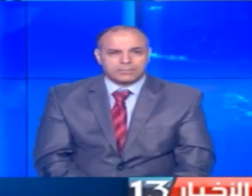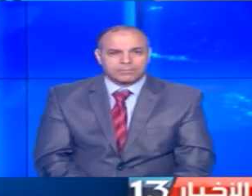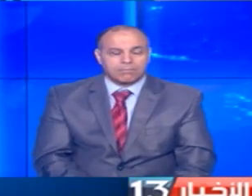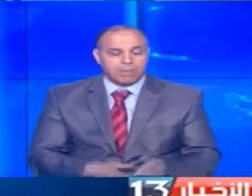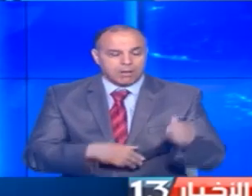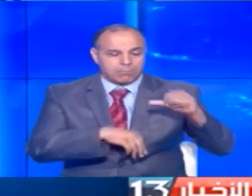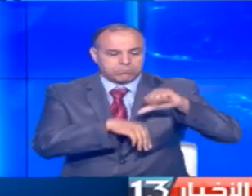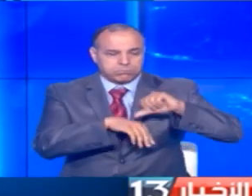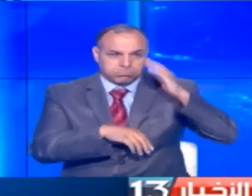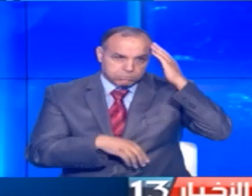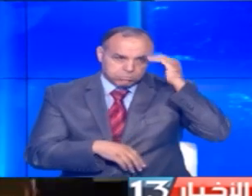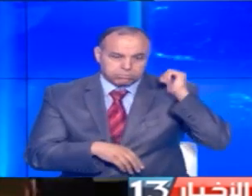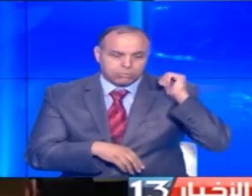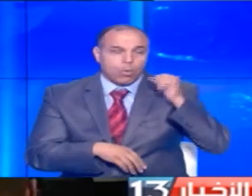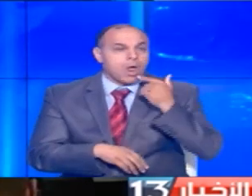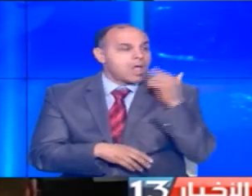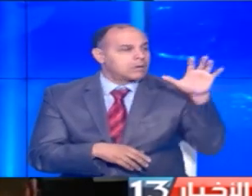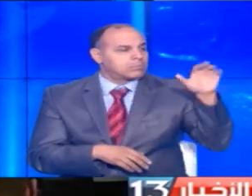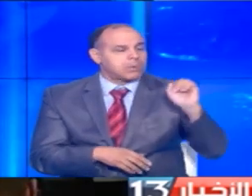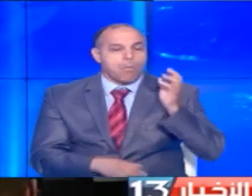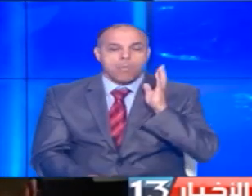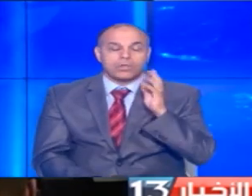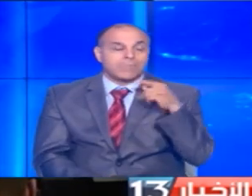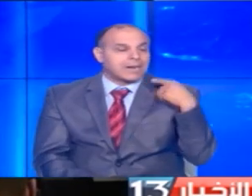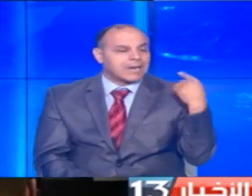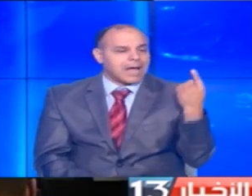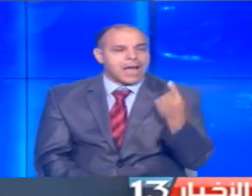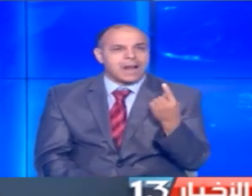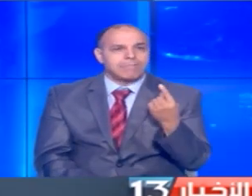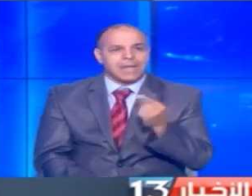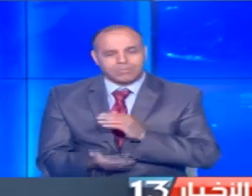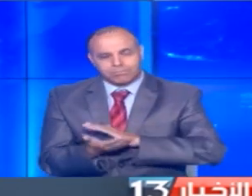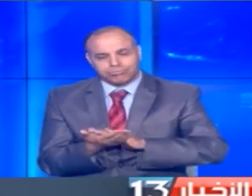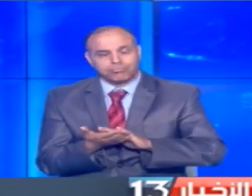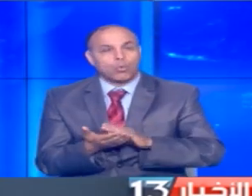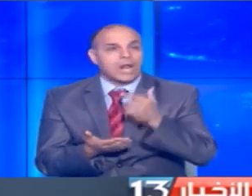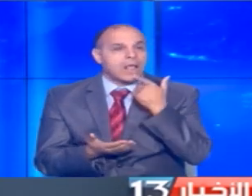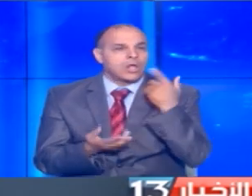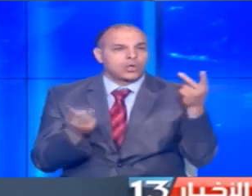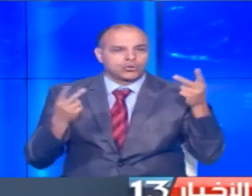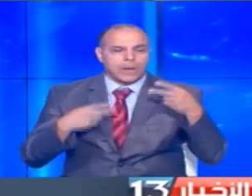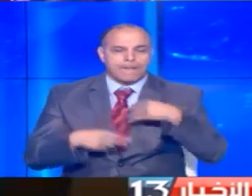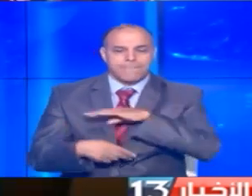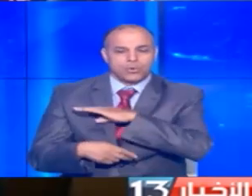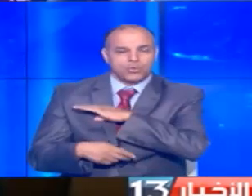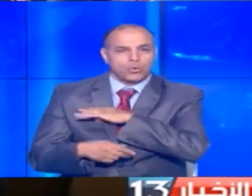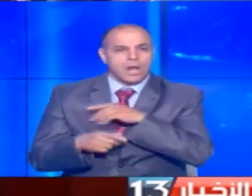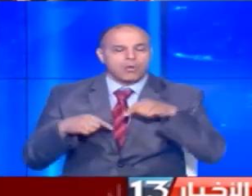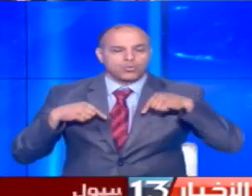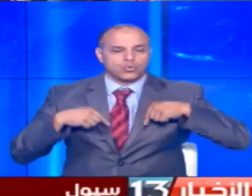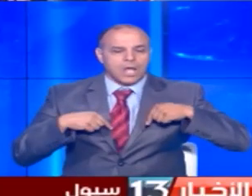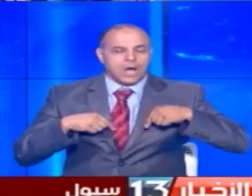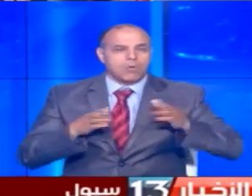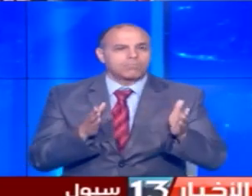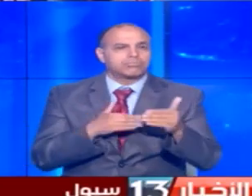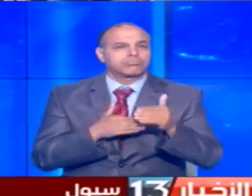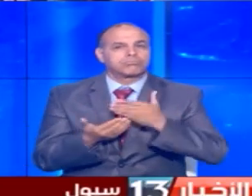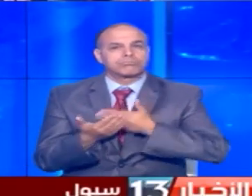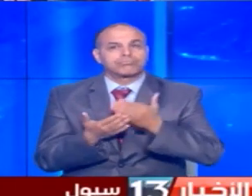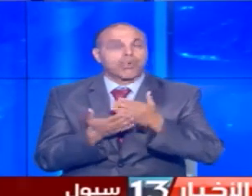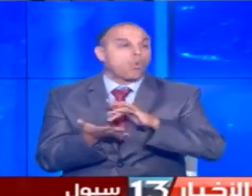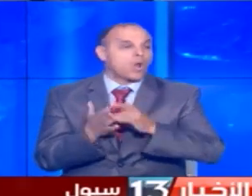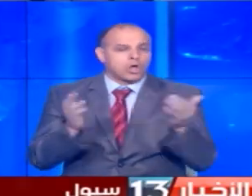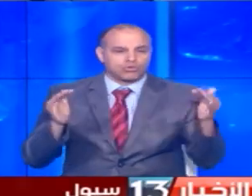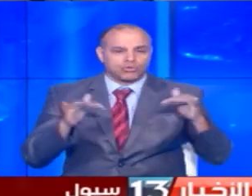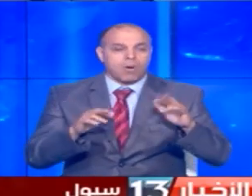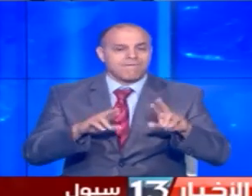العاصمة الكورية سيول تستضيف المؤتمر الدولي للبنية التحتية بحضور ممثلين عن الحكومات وقطاع البناء والإنشاء